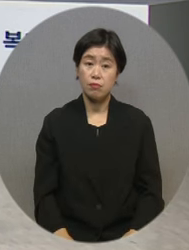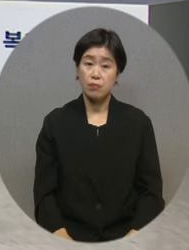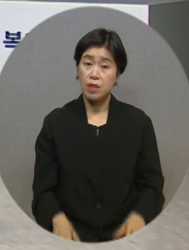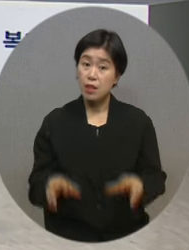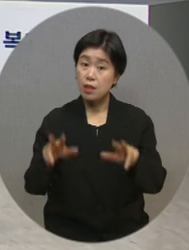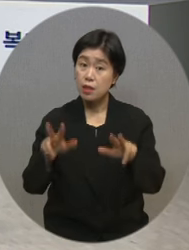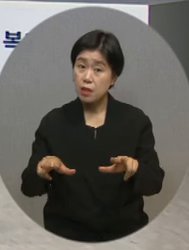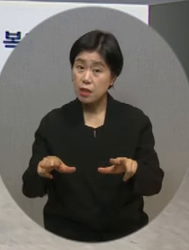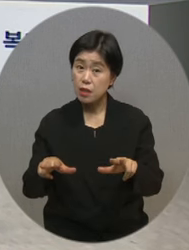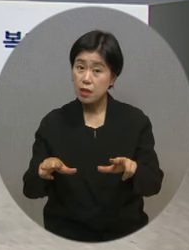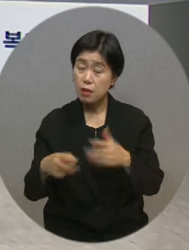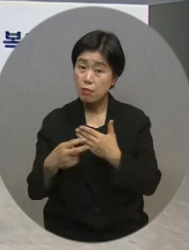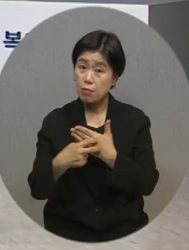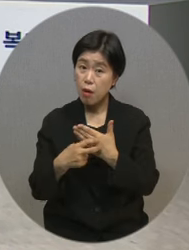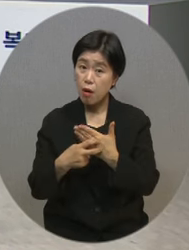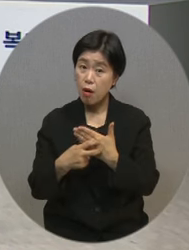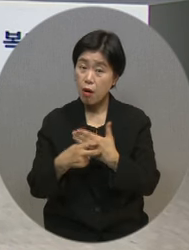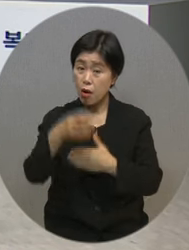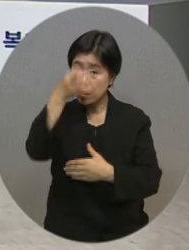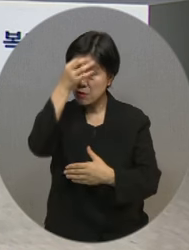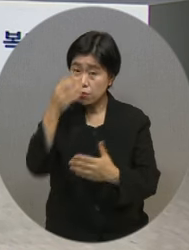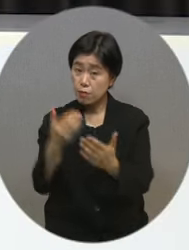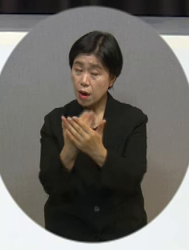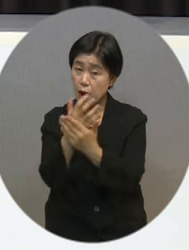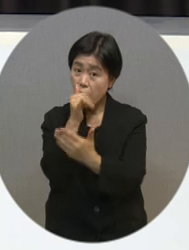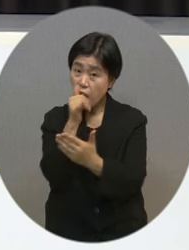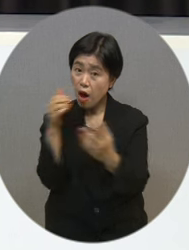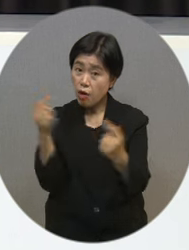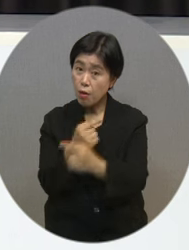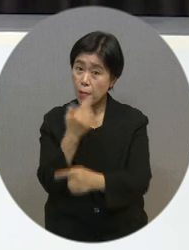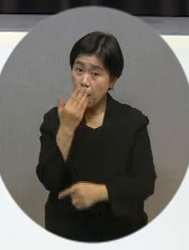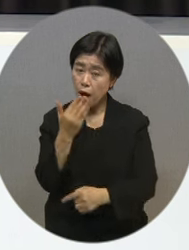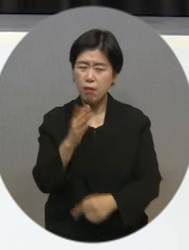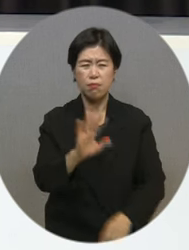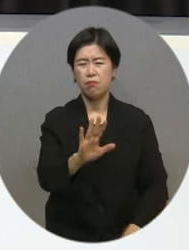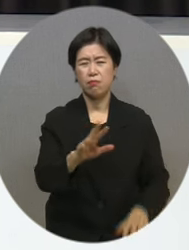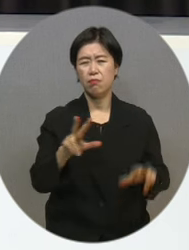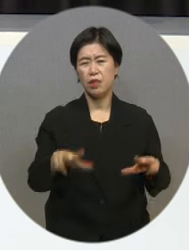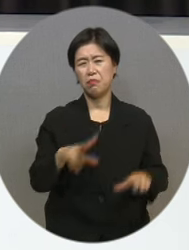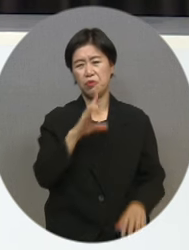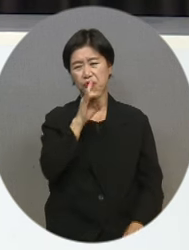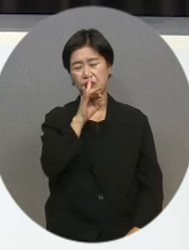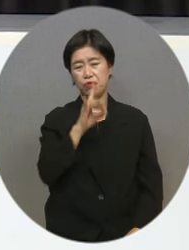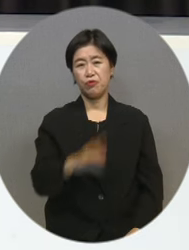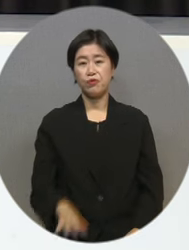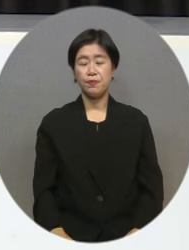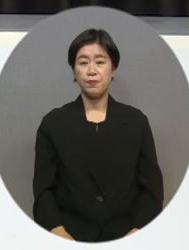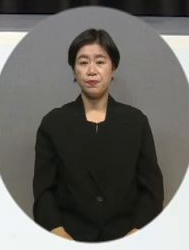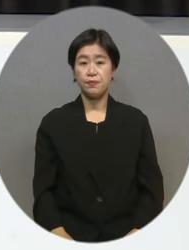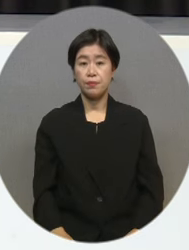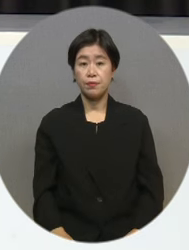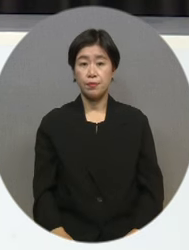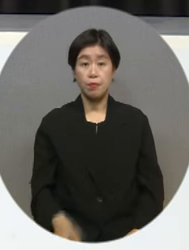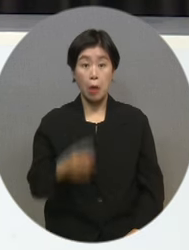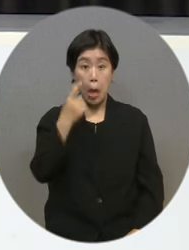의학, 네. 지금도 고칠 수 없습니다. 없어요. 그러니까 망막색소 변성증이라고 하는 게 네. 이제